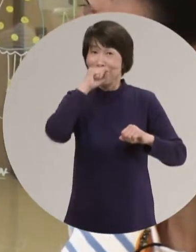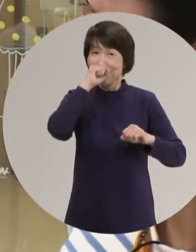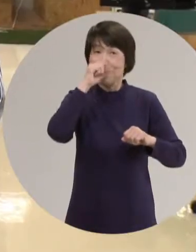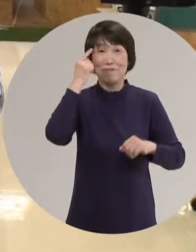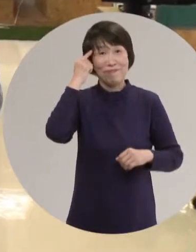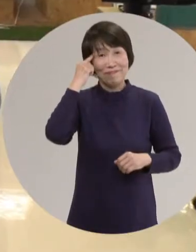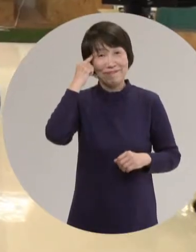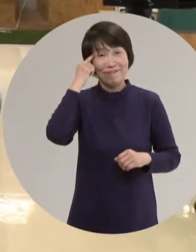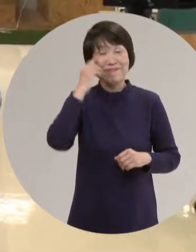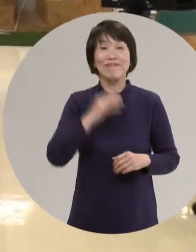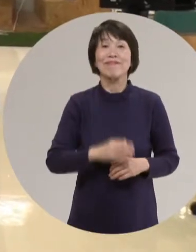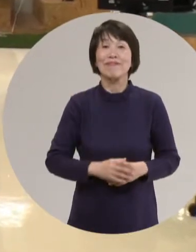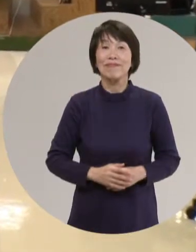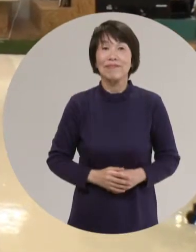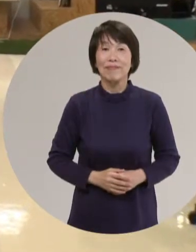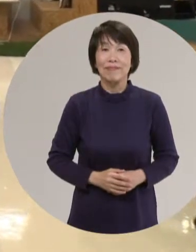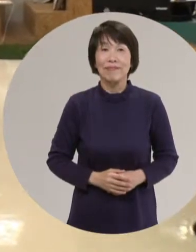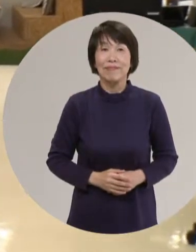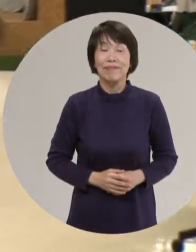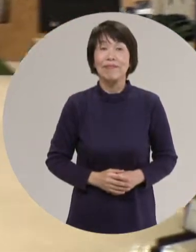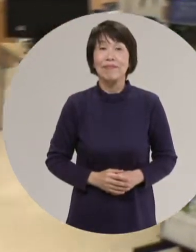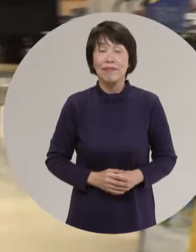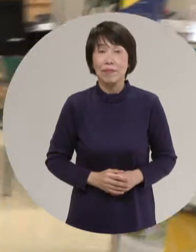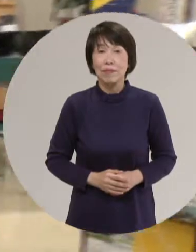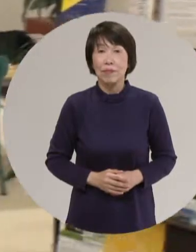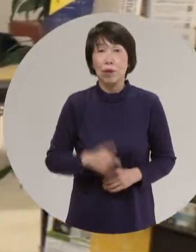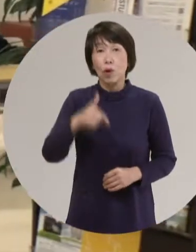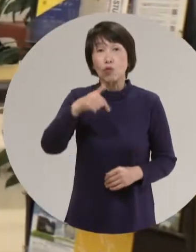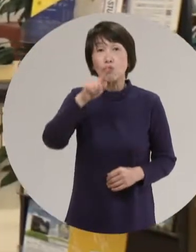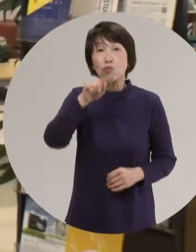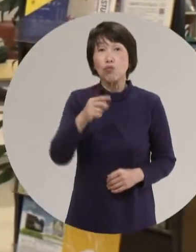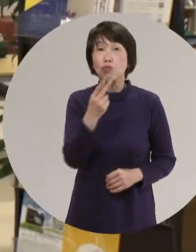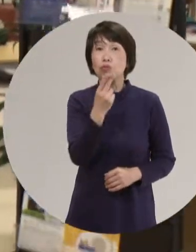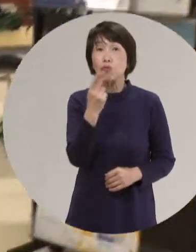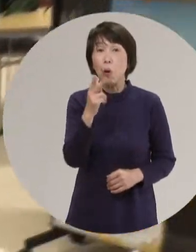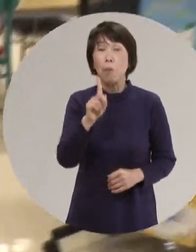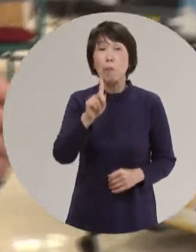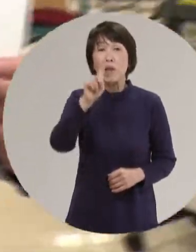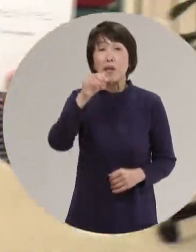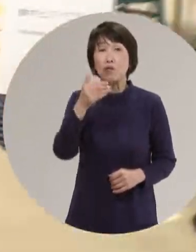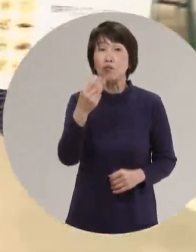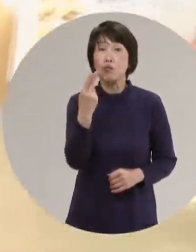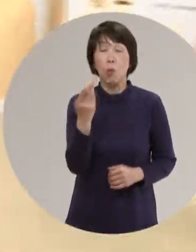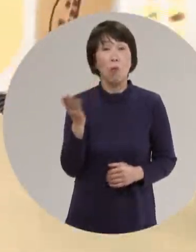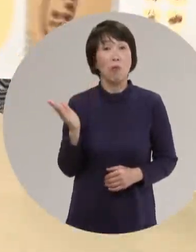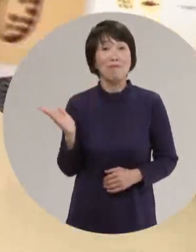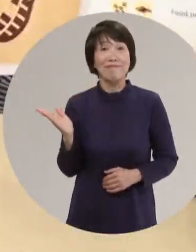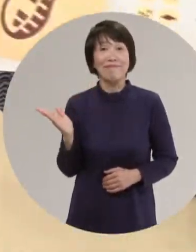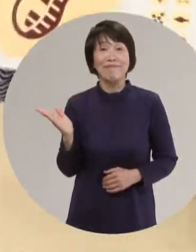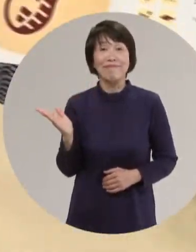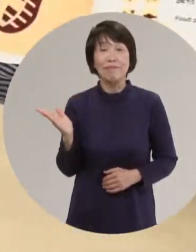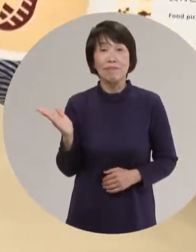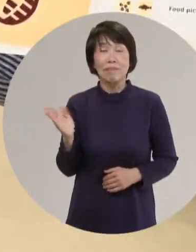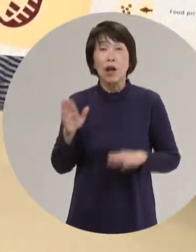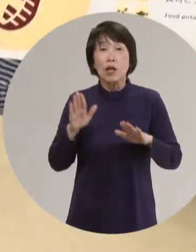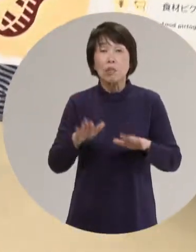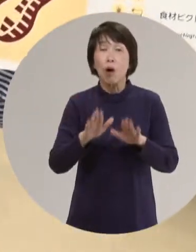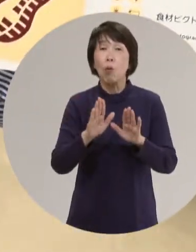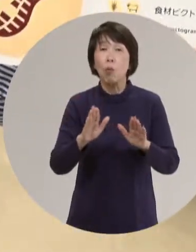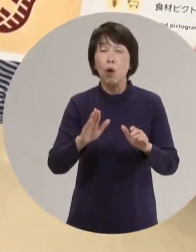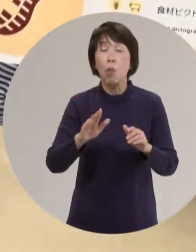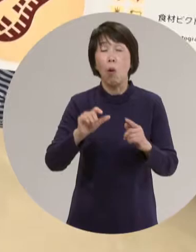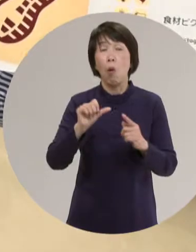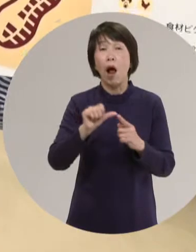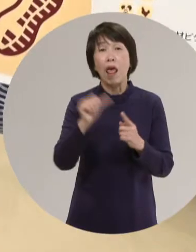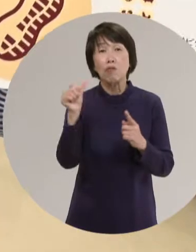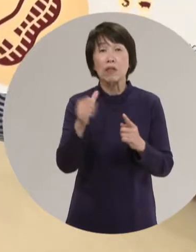ないかな。 さらに フードピクトというものなんですが、 あ、かわいい、 ありがとうございます。今のお子さんのアレ